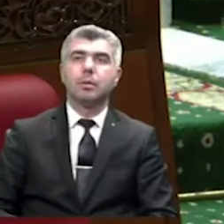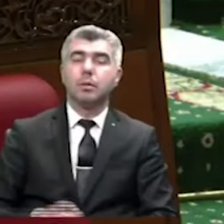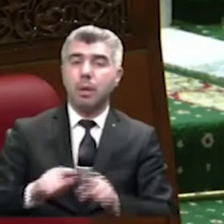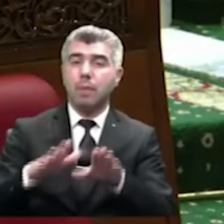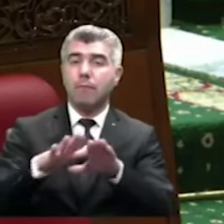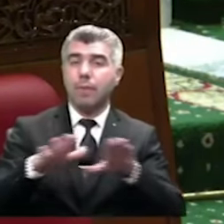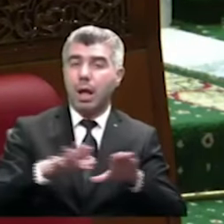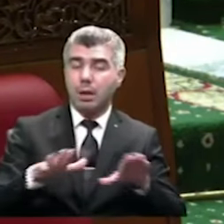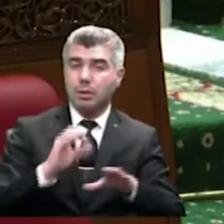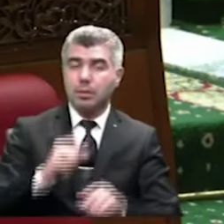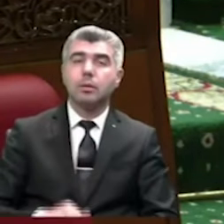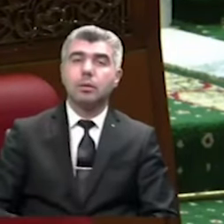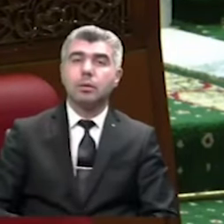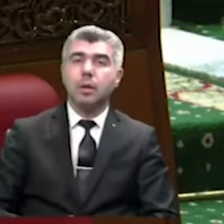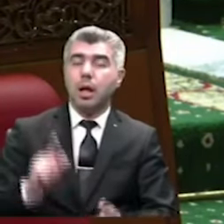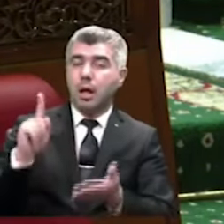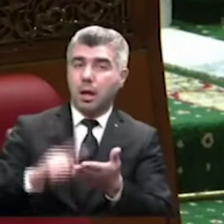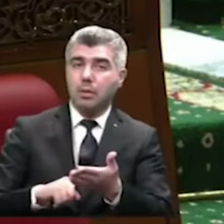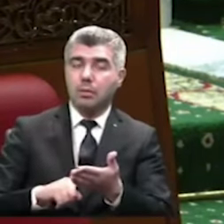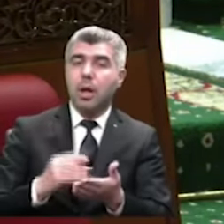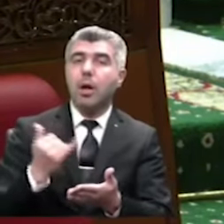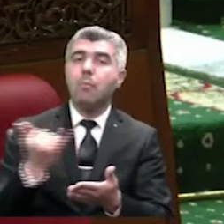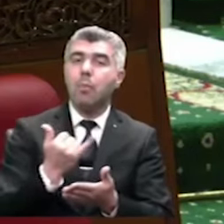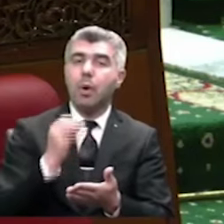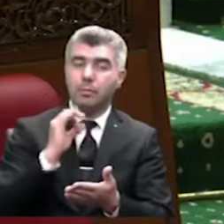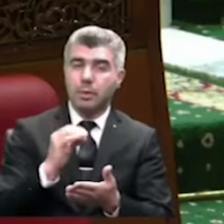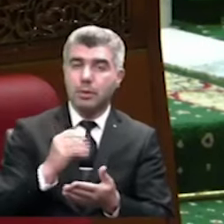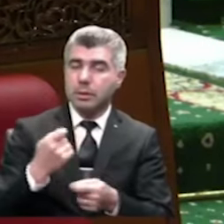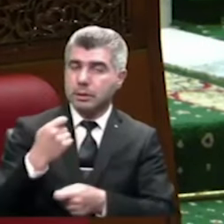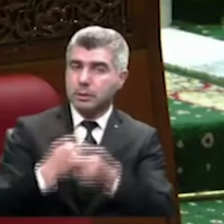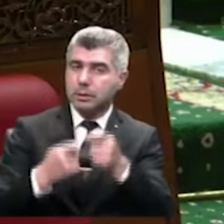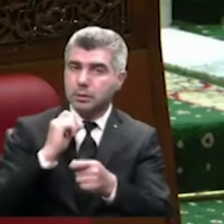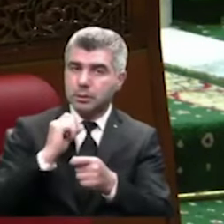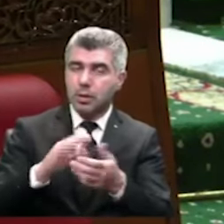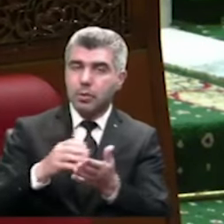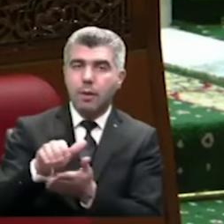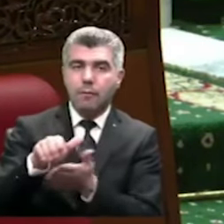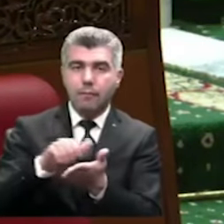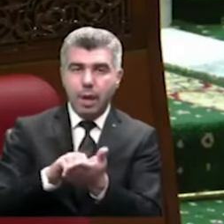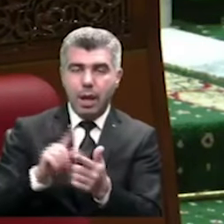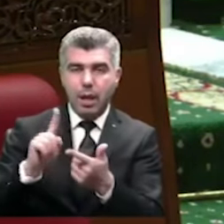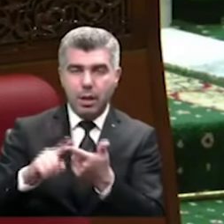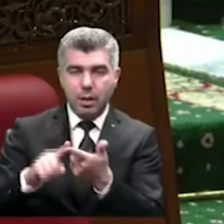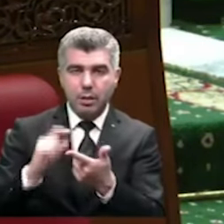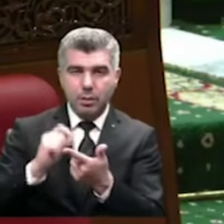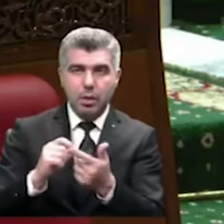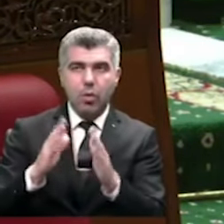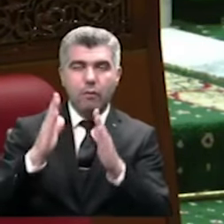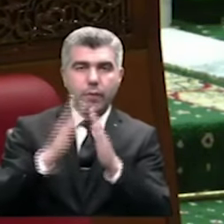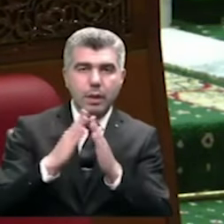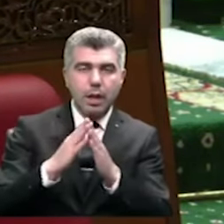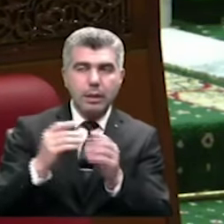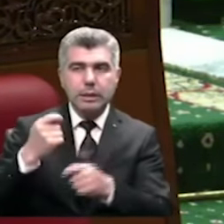الأراضي مطالبة بلعب أدوار اقتصادية مهمة في ميادين الفلاحة والرعي والسكن والصناعة